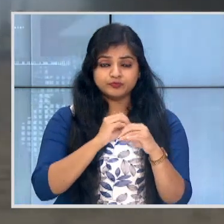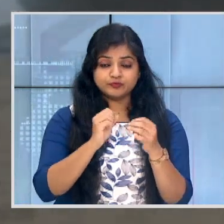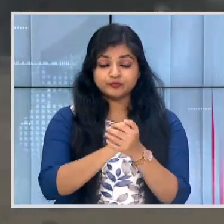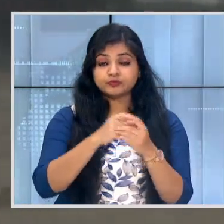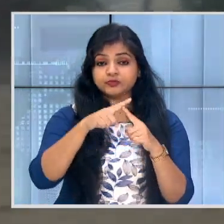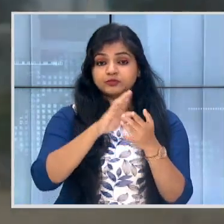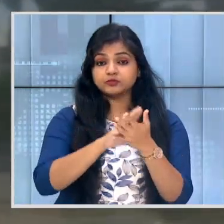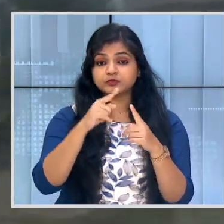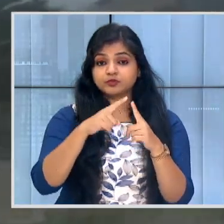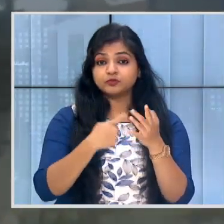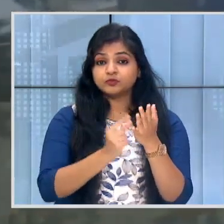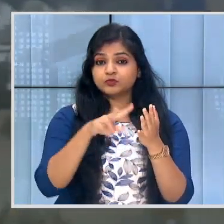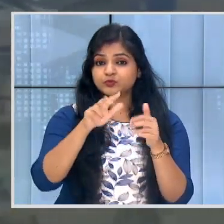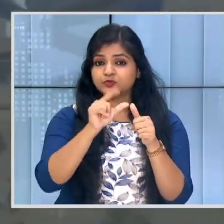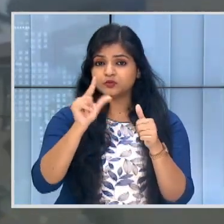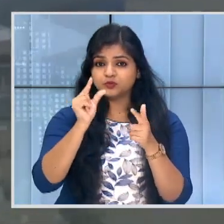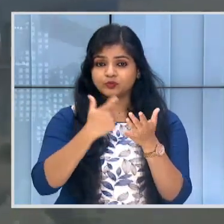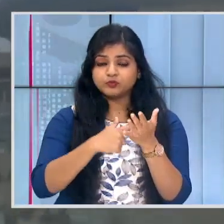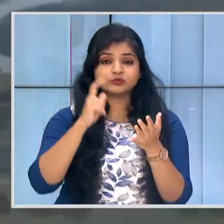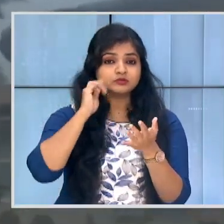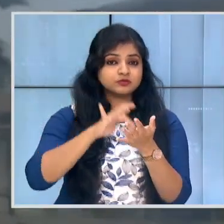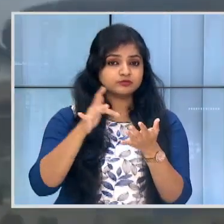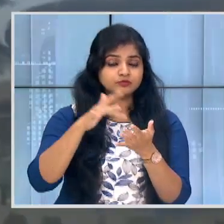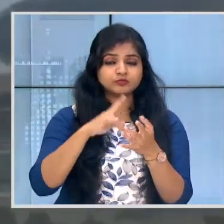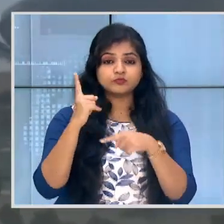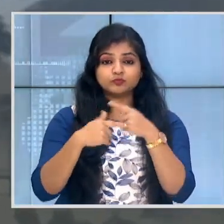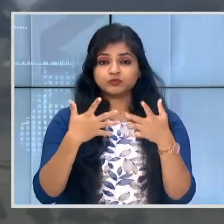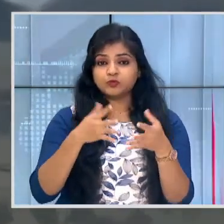തിരുവള്ളൂർ മേഖലകളിലേക്ക് ഒന്നും തന്നെ വന്നിട്ടില്ല. യെസ്,